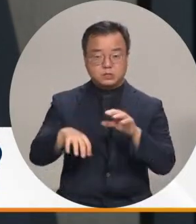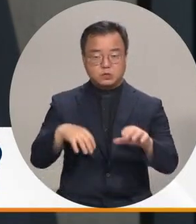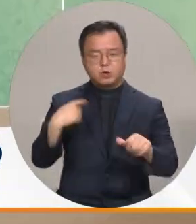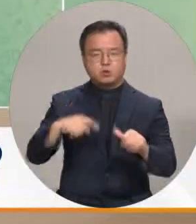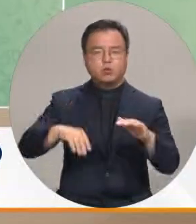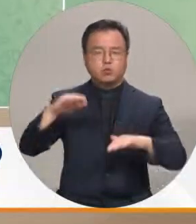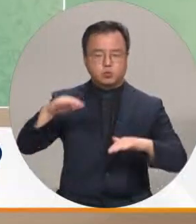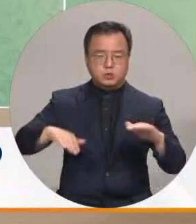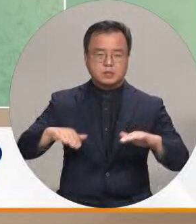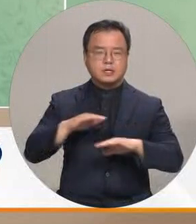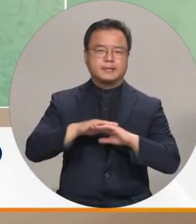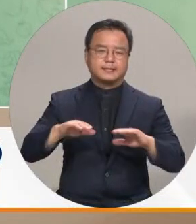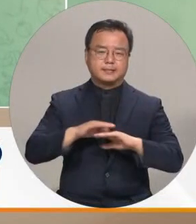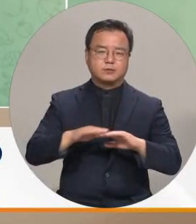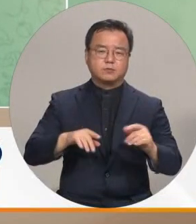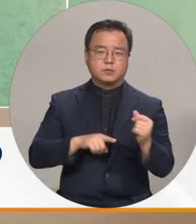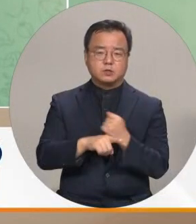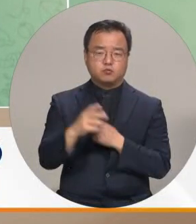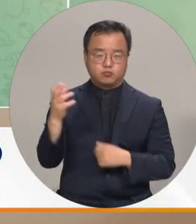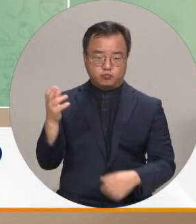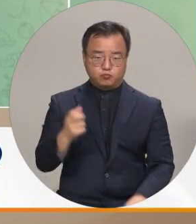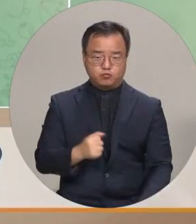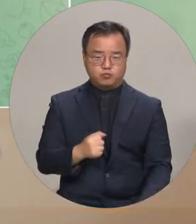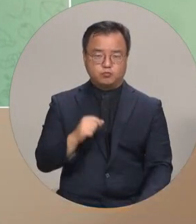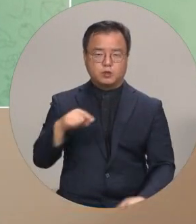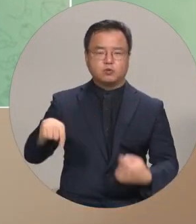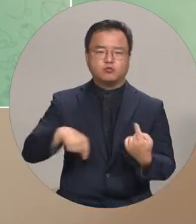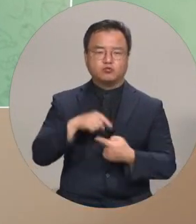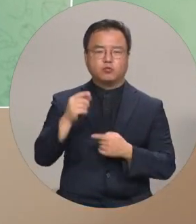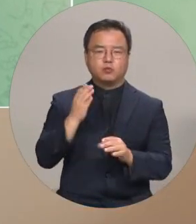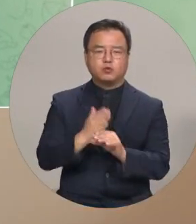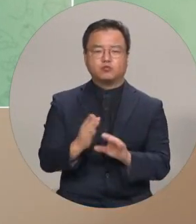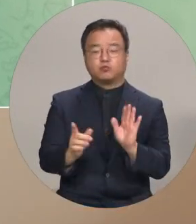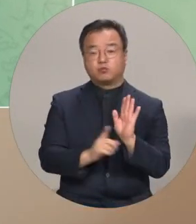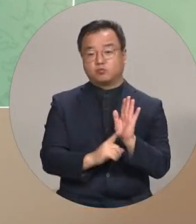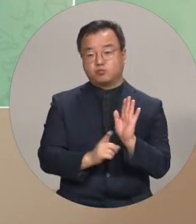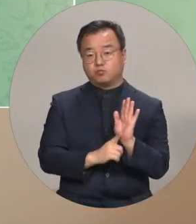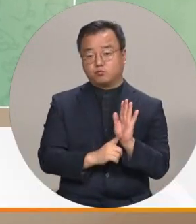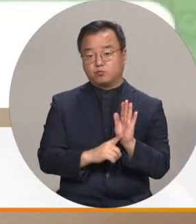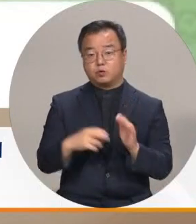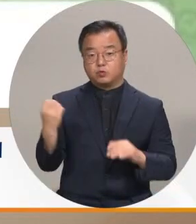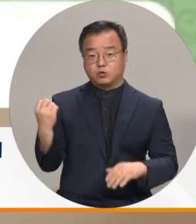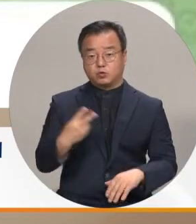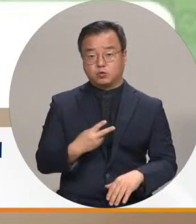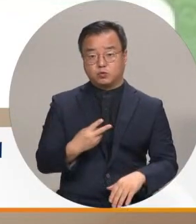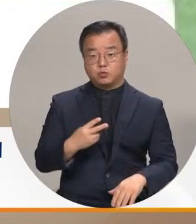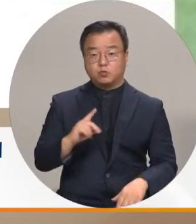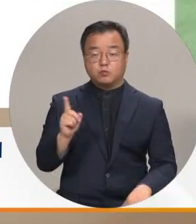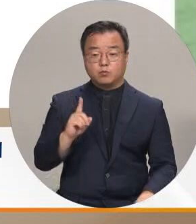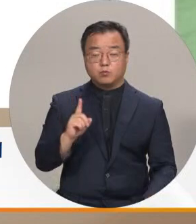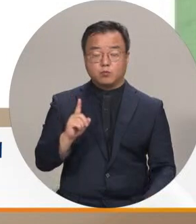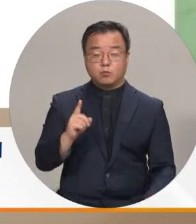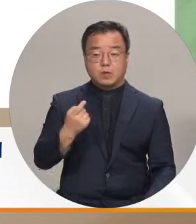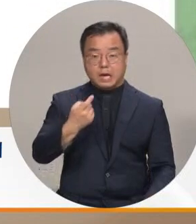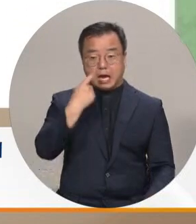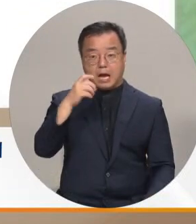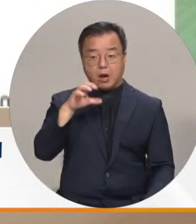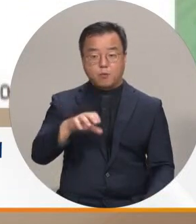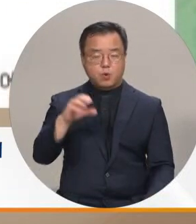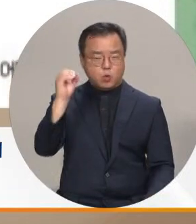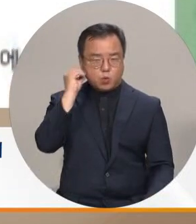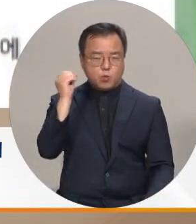격차 해소를 이유로 피대 이을 운영한다고 공지하기도 하고 입시 커뮤니티 그런 사이트들에 들어가